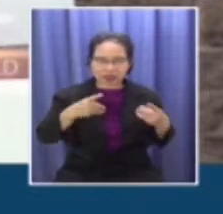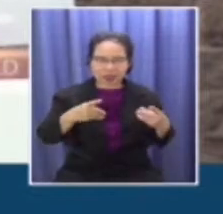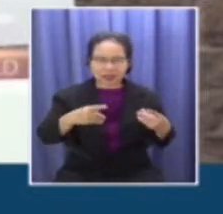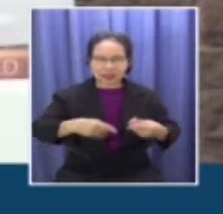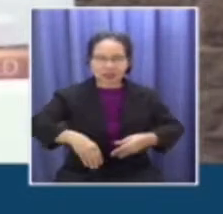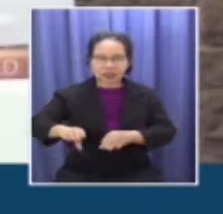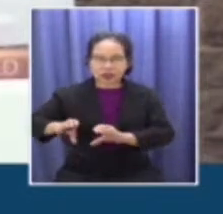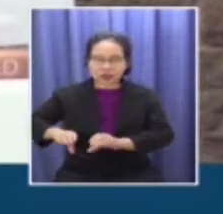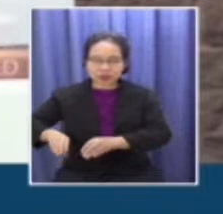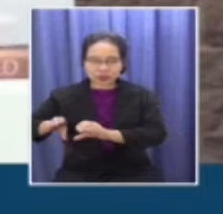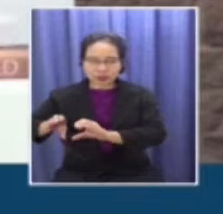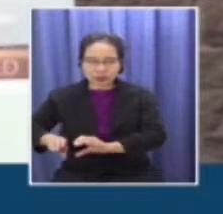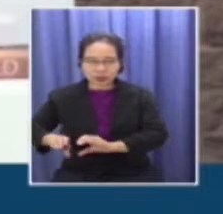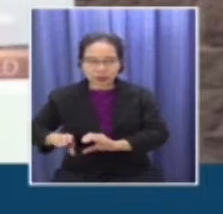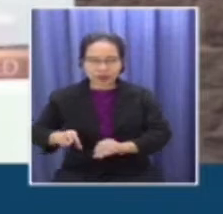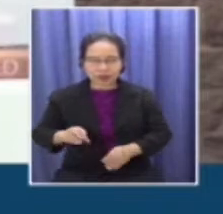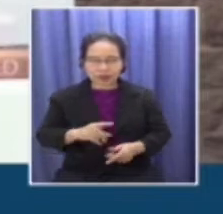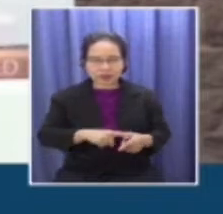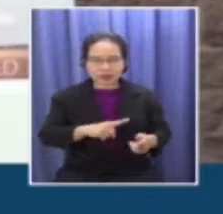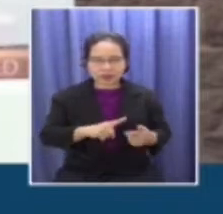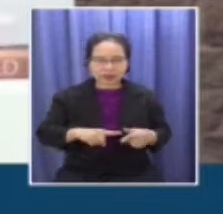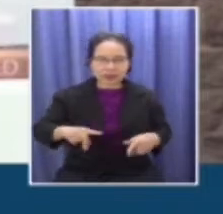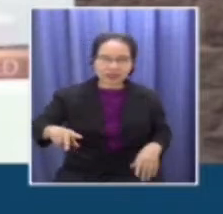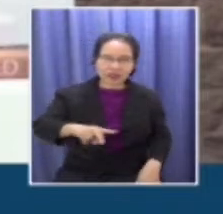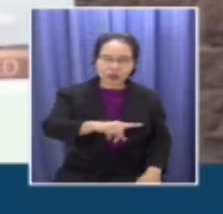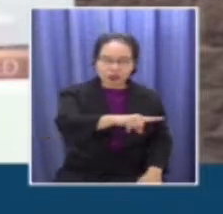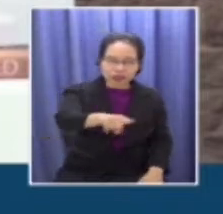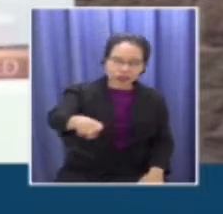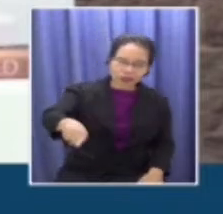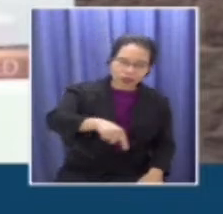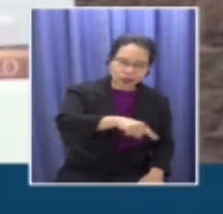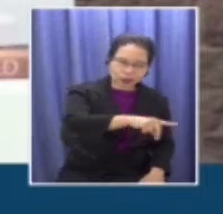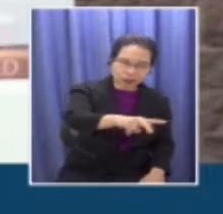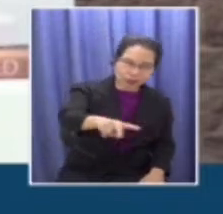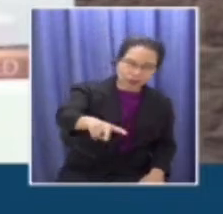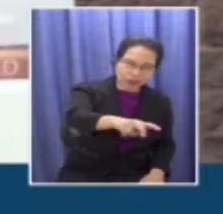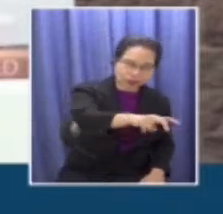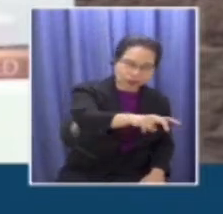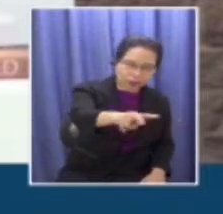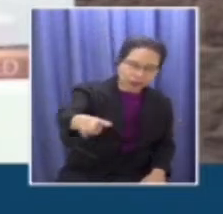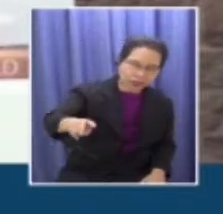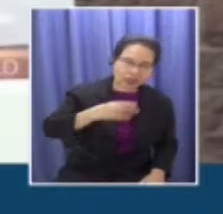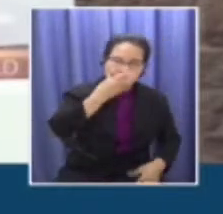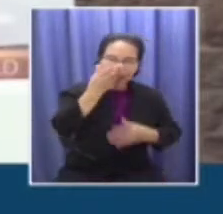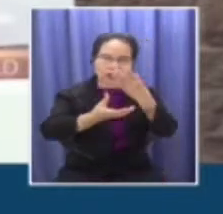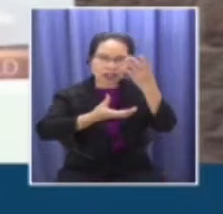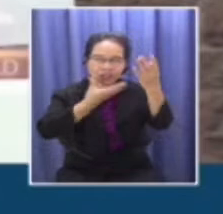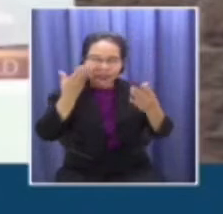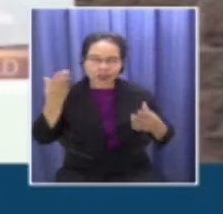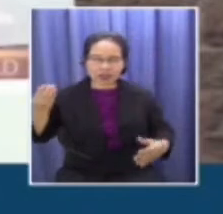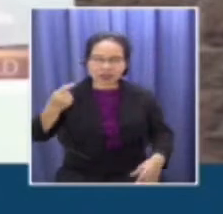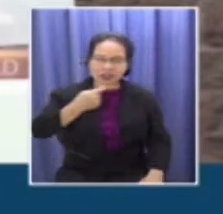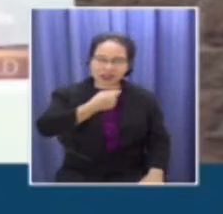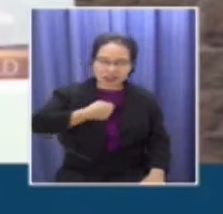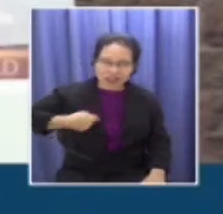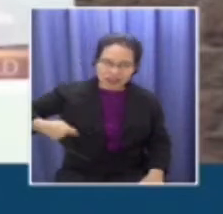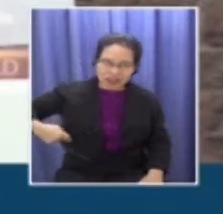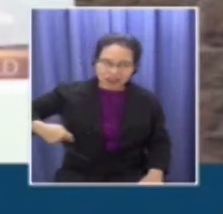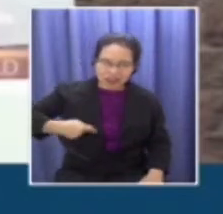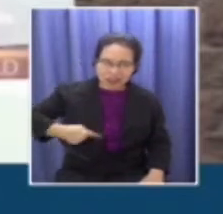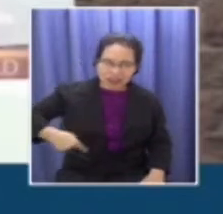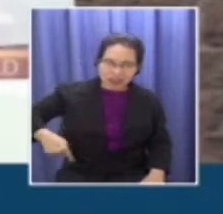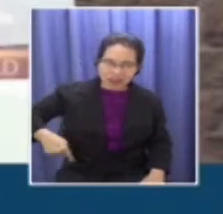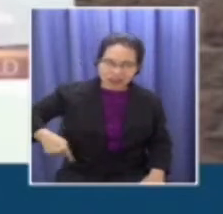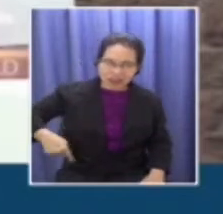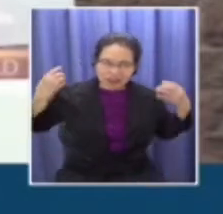Awurade Yesu Kristo nkyɛn ɛfiri saa nipa no ne nkwa na nyinaa mu na wɔte abɔdan mu ɔte baabi